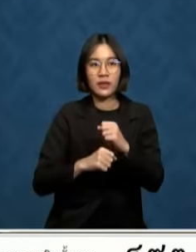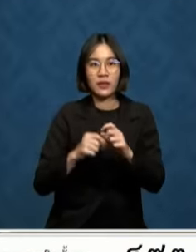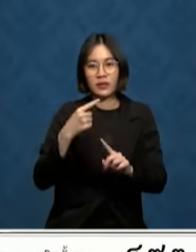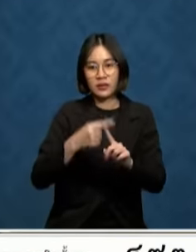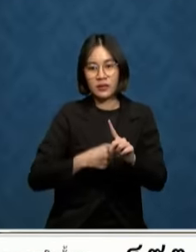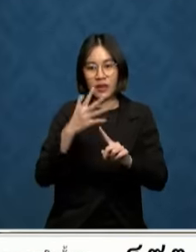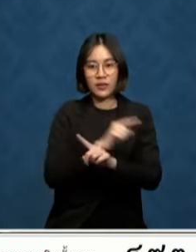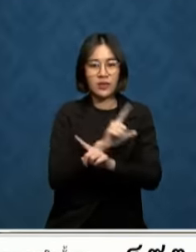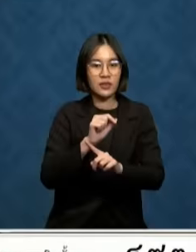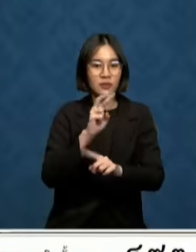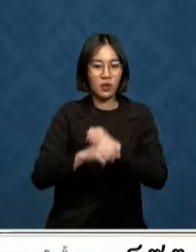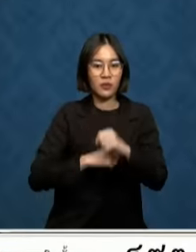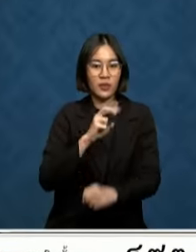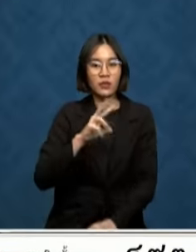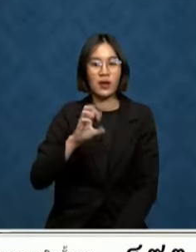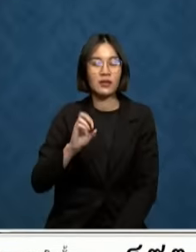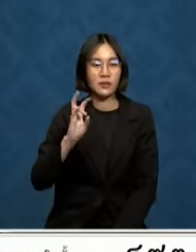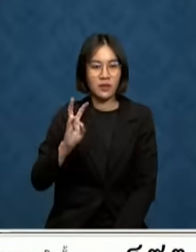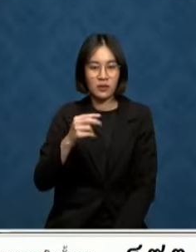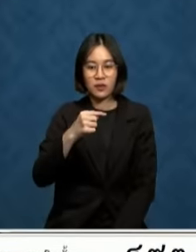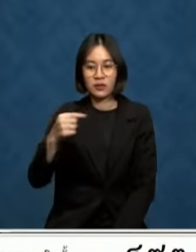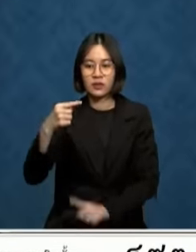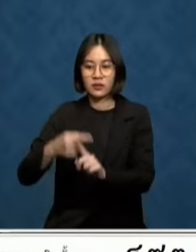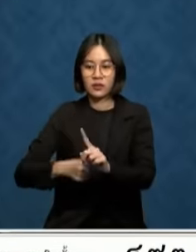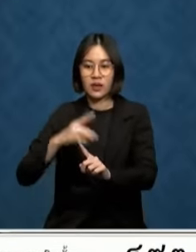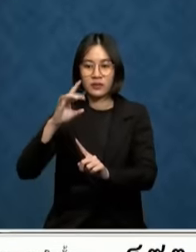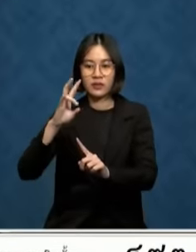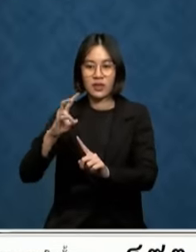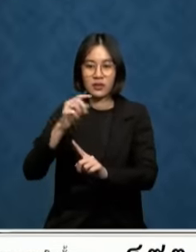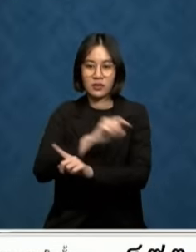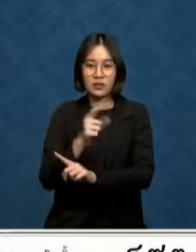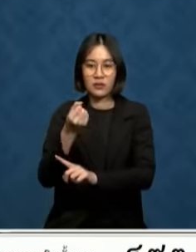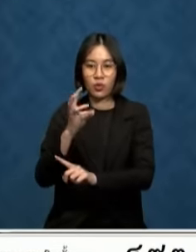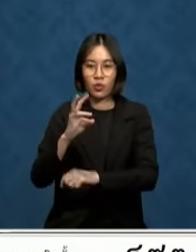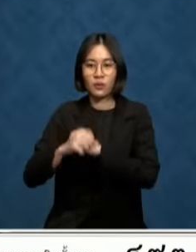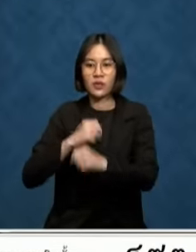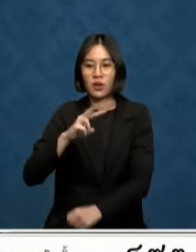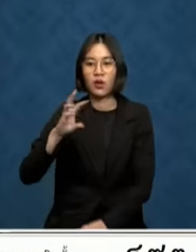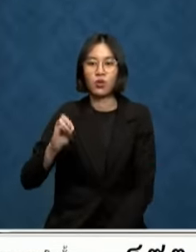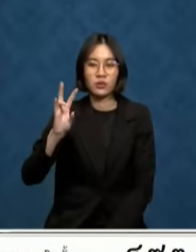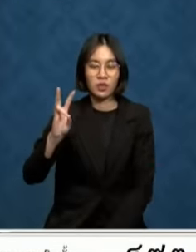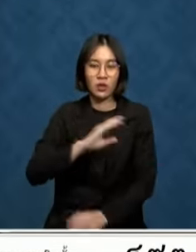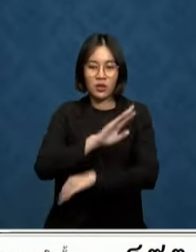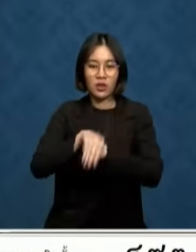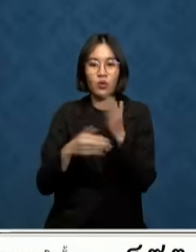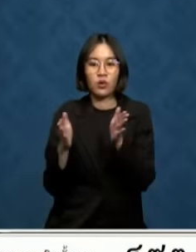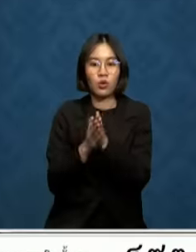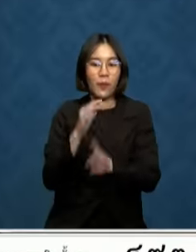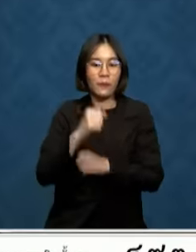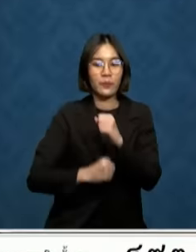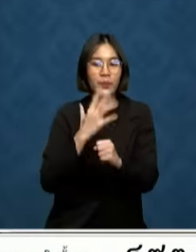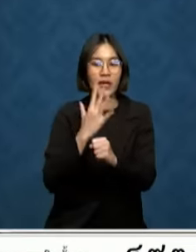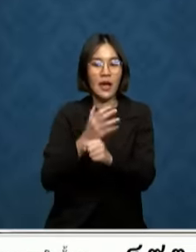พฤษภาคม 2,557 ถึง 16 กรักฎาคม 2,562คิดเป็เวลา 5 ปี